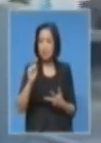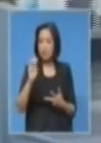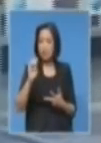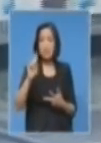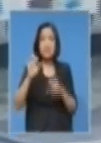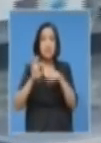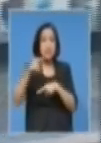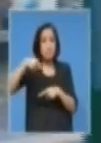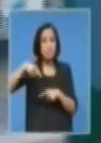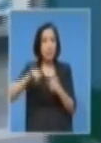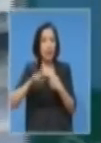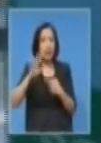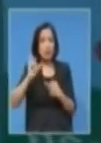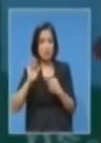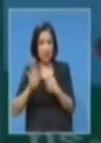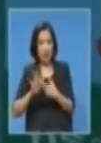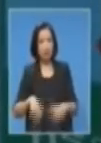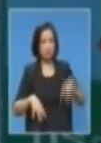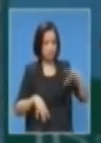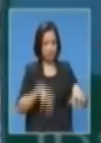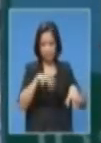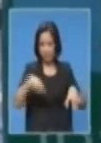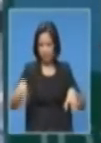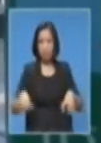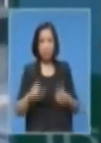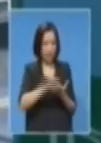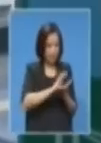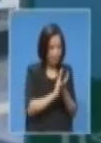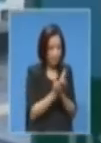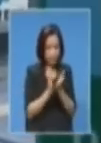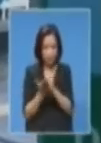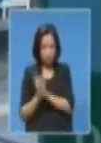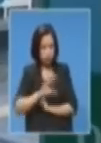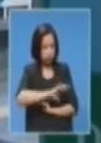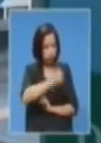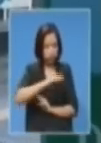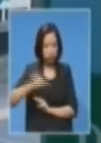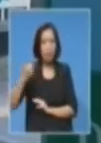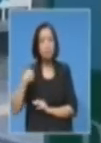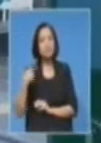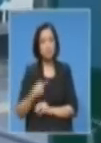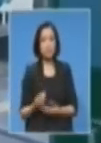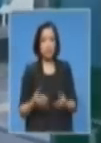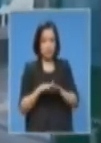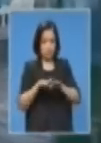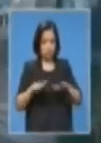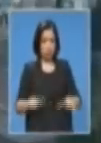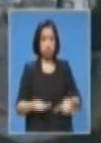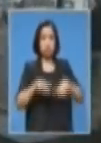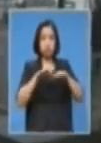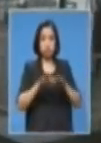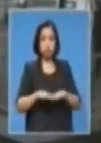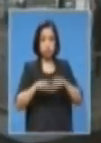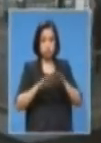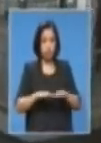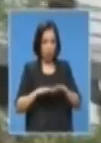รับปรุงของกระทรวงคมนาคมนั้นก็จะเน้นในเรื่องของความปลอดภัยของผู้โดยสารแยกระหว่างโป๊ะเรือผู้โดยสารไม่ต้องลง